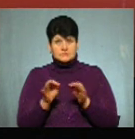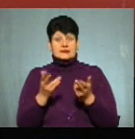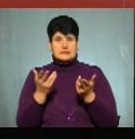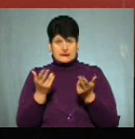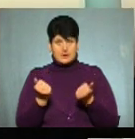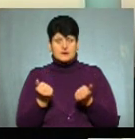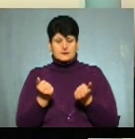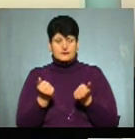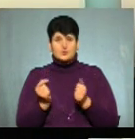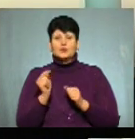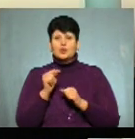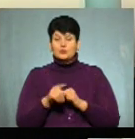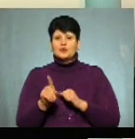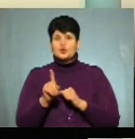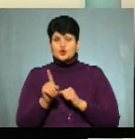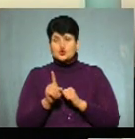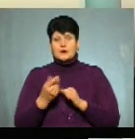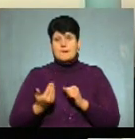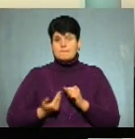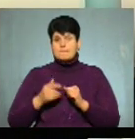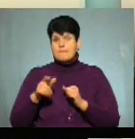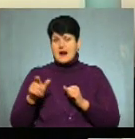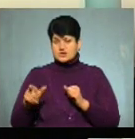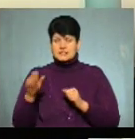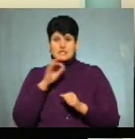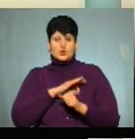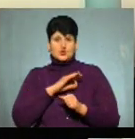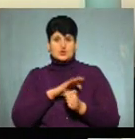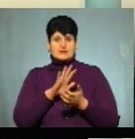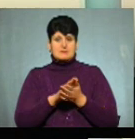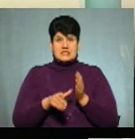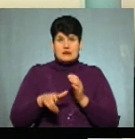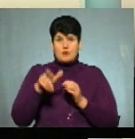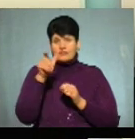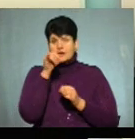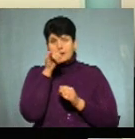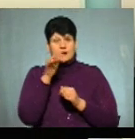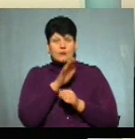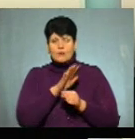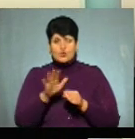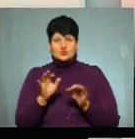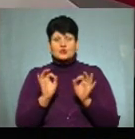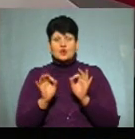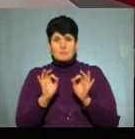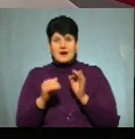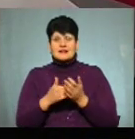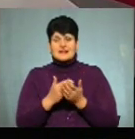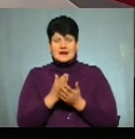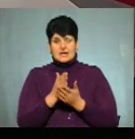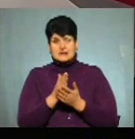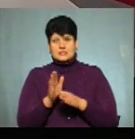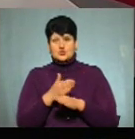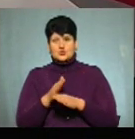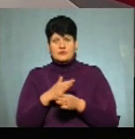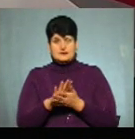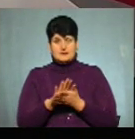Так, тому що мешканці, які користуються сміттєпроводом, вони не можуть в нормальній якості сортувати побутові